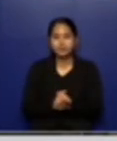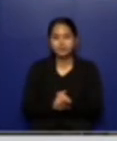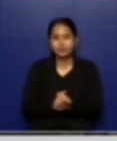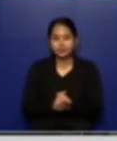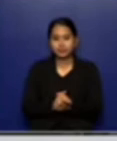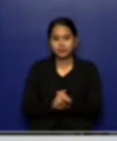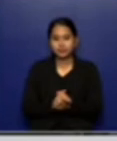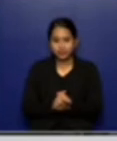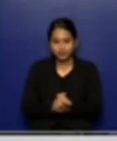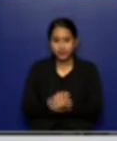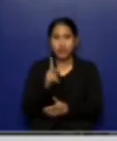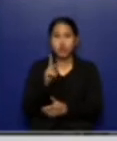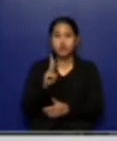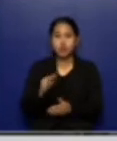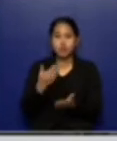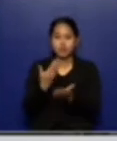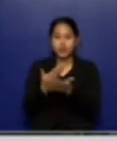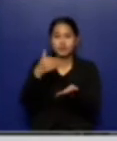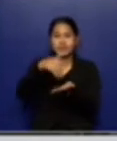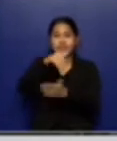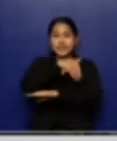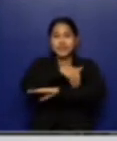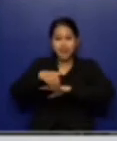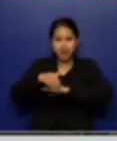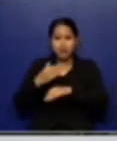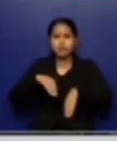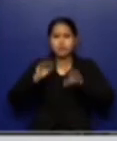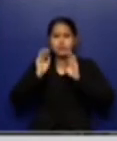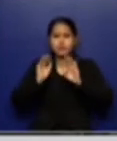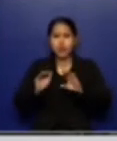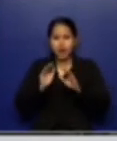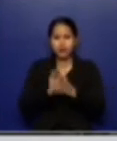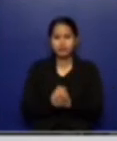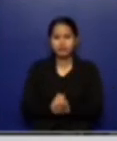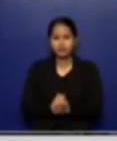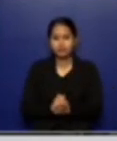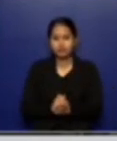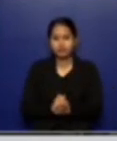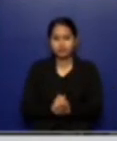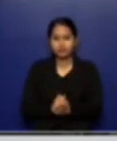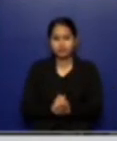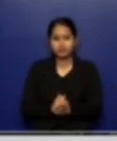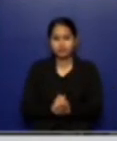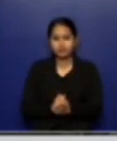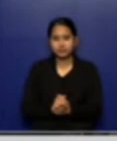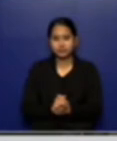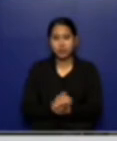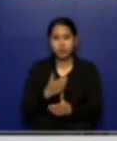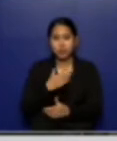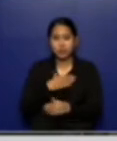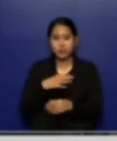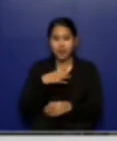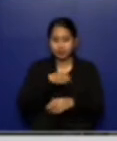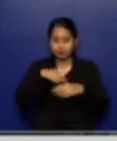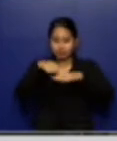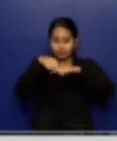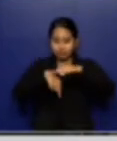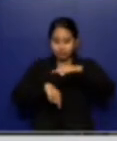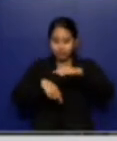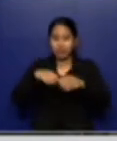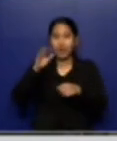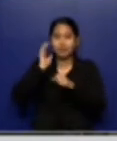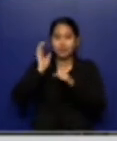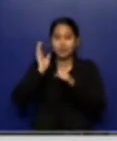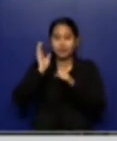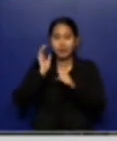กรมบัญชีกลางสภาพัฒน์นะครับอันนี้เป็นฝากข้อคิดไว้นะครับท่านประธานที่เคารพผมจะเจาะลึกไปที่ง